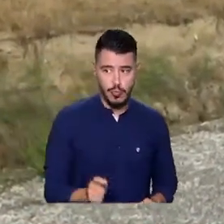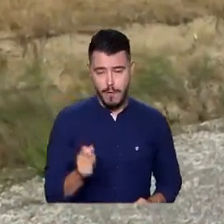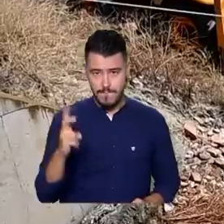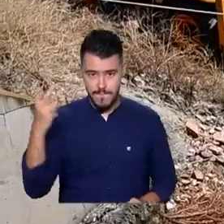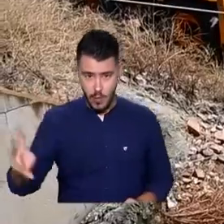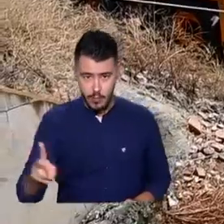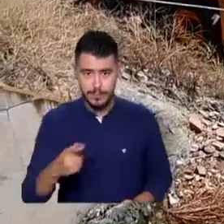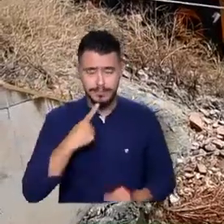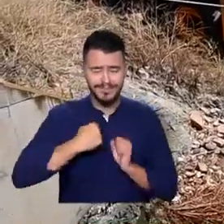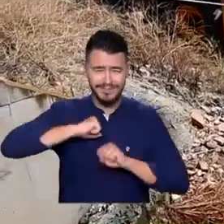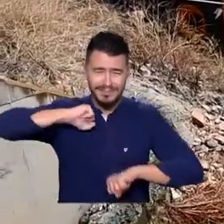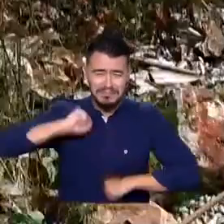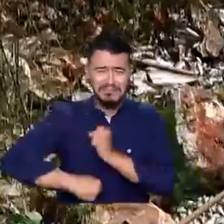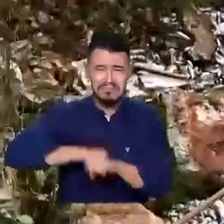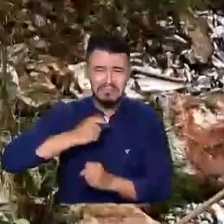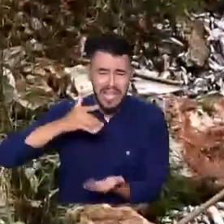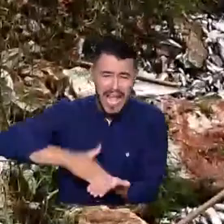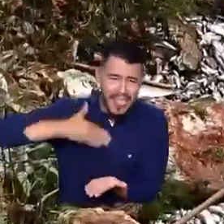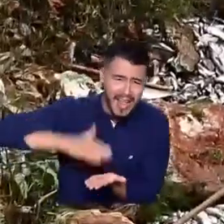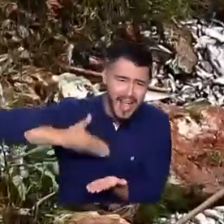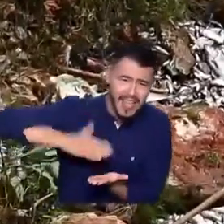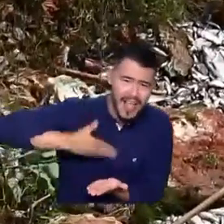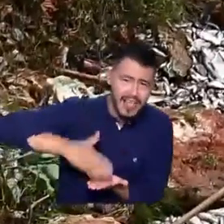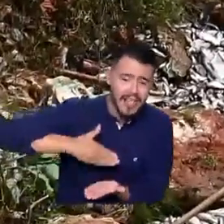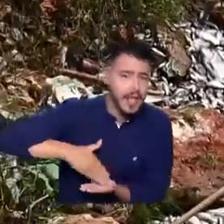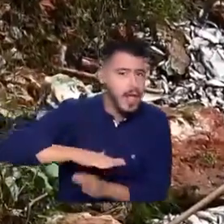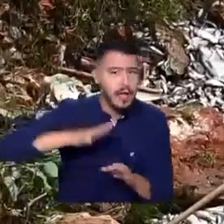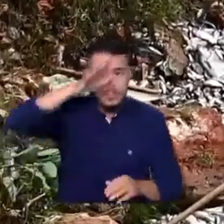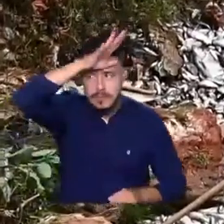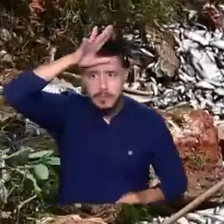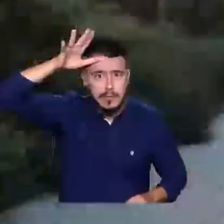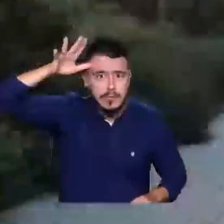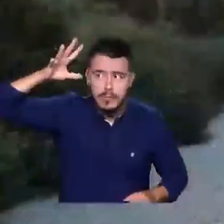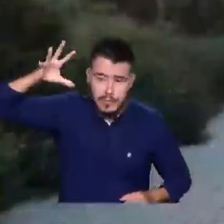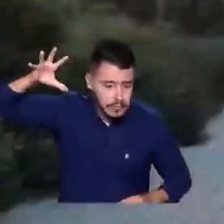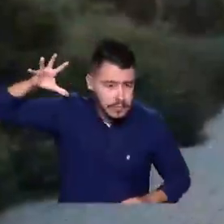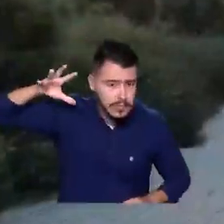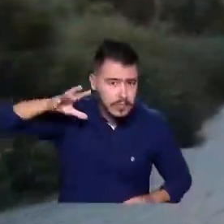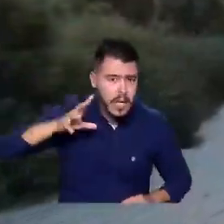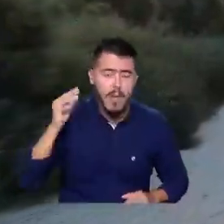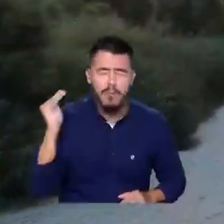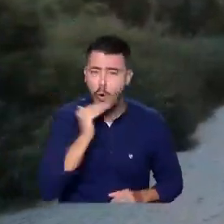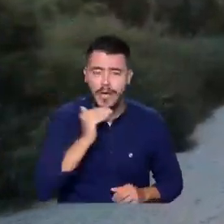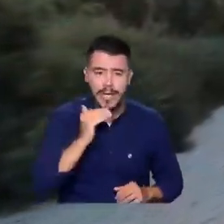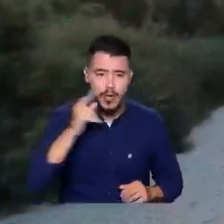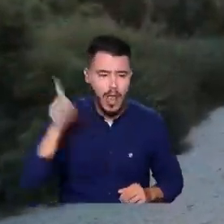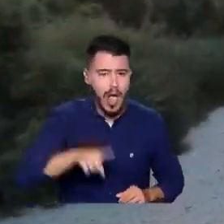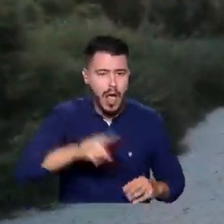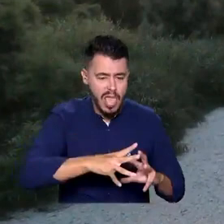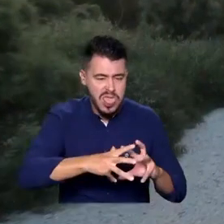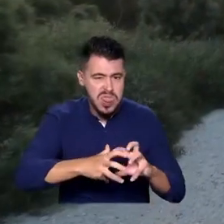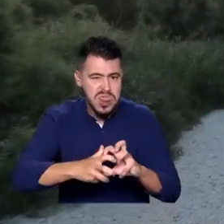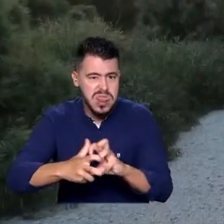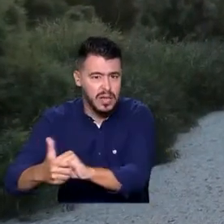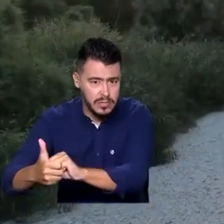γίνεται να καθαριστεί η περιοχή, με το χρόνο να πιέζει και τις θερμοκρασίες να είναι υψηλές, επιταχύνοντας την αποσύνθεση των ψαριών. Θα εξαπολύσει πυρά κατά της ταφής